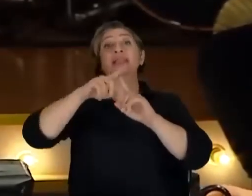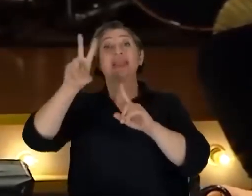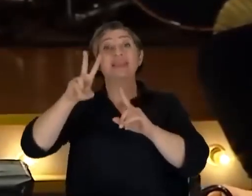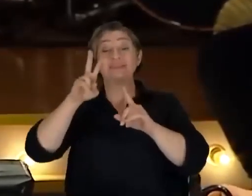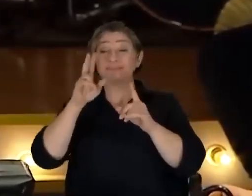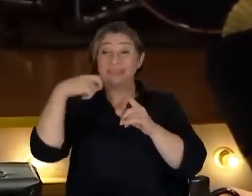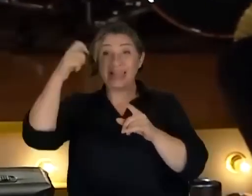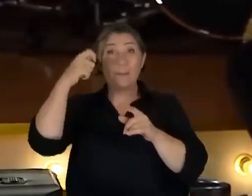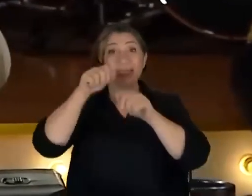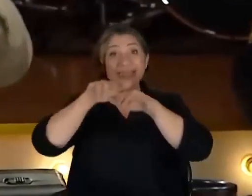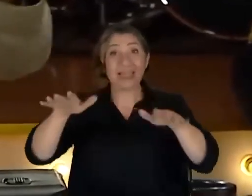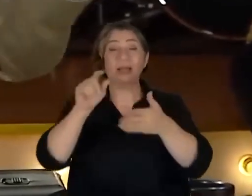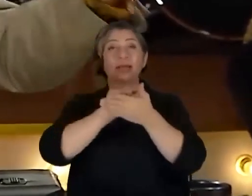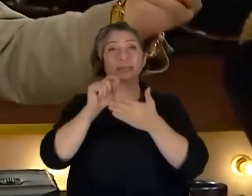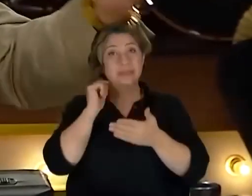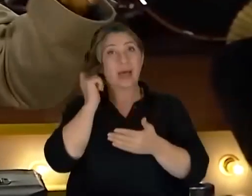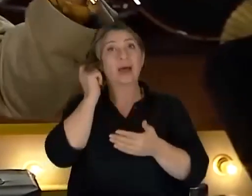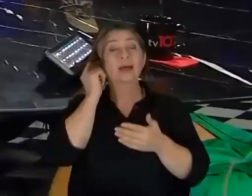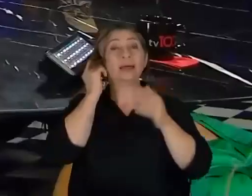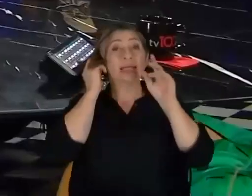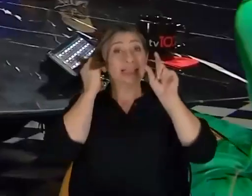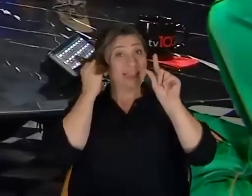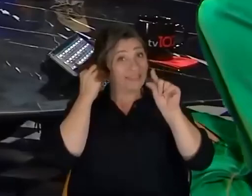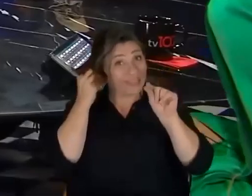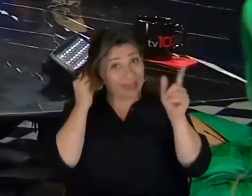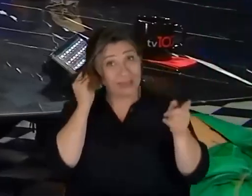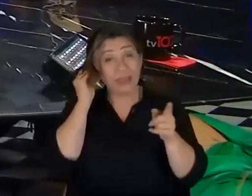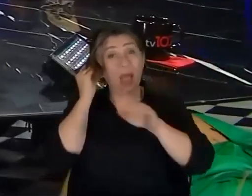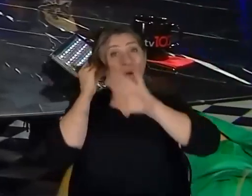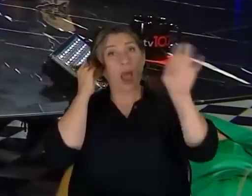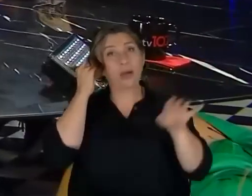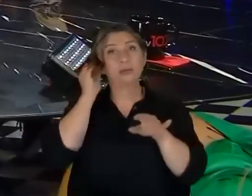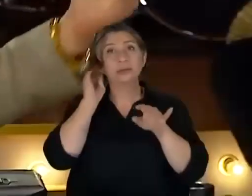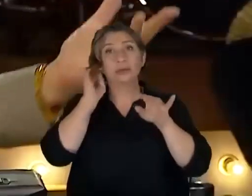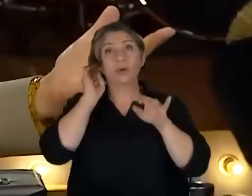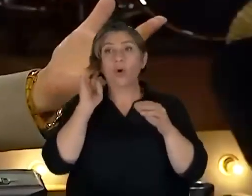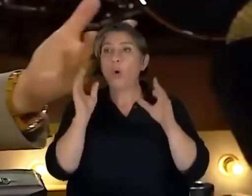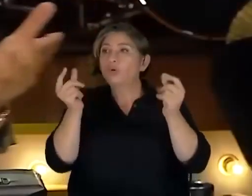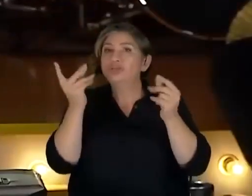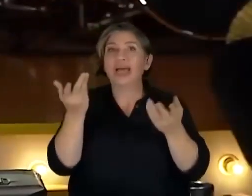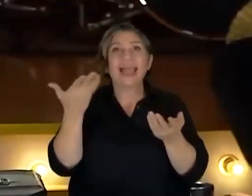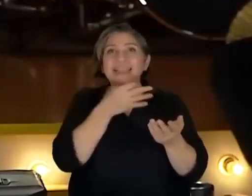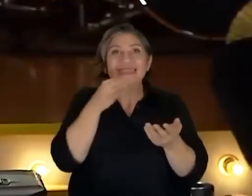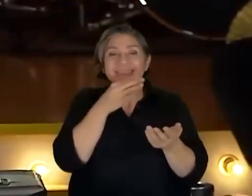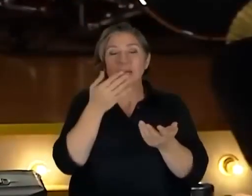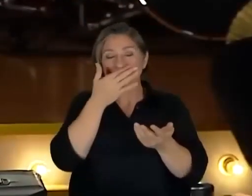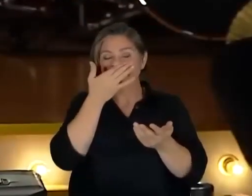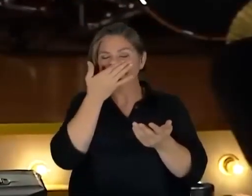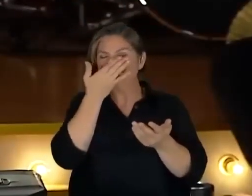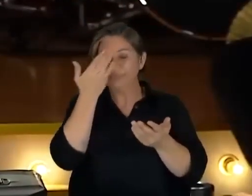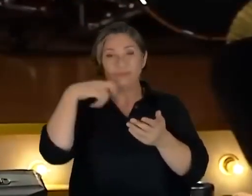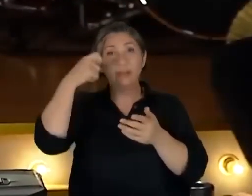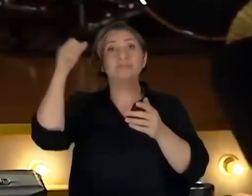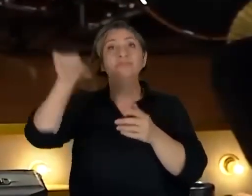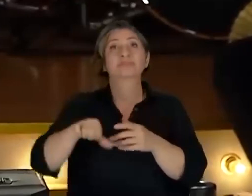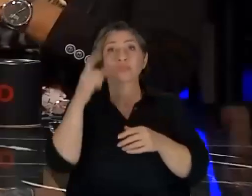siteleri işte yazarlar Twitter'da yorum yazanlar falan herkes şıkım oynayacak. Yani film